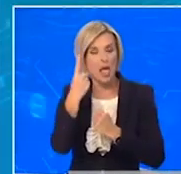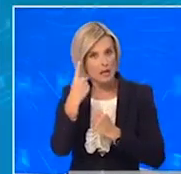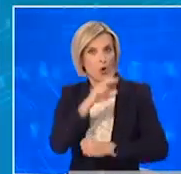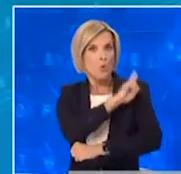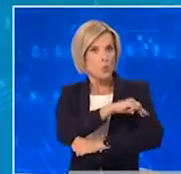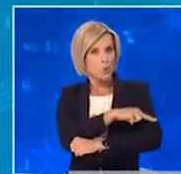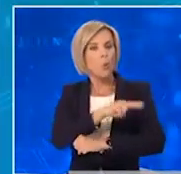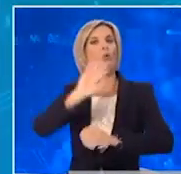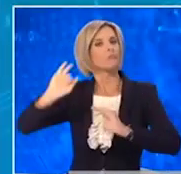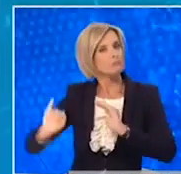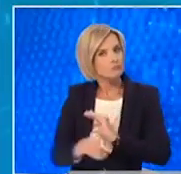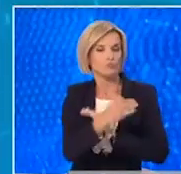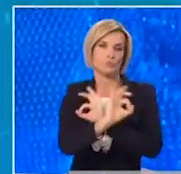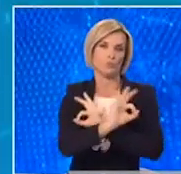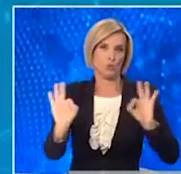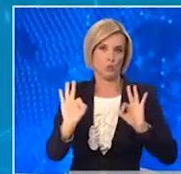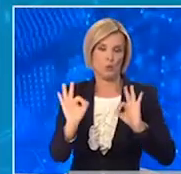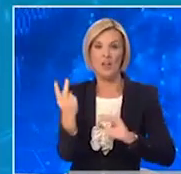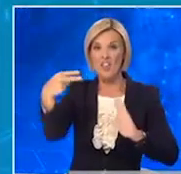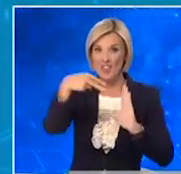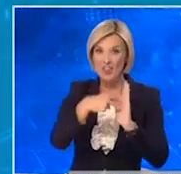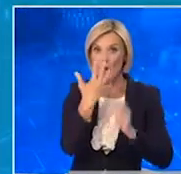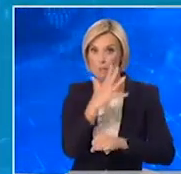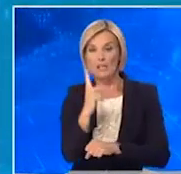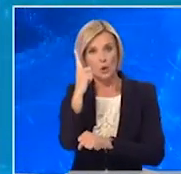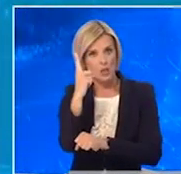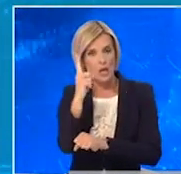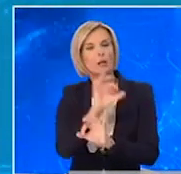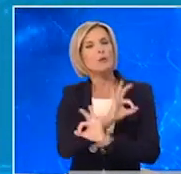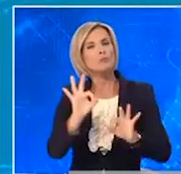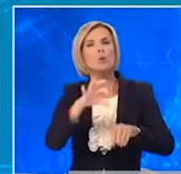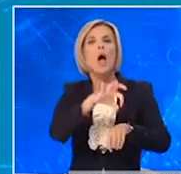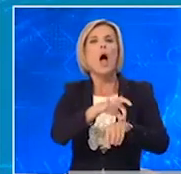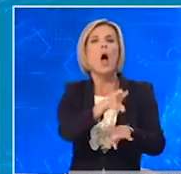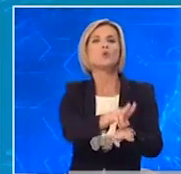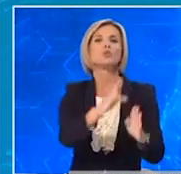νοσοκομεία, 2.501 ανάρρωσαν κατοίκων, ενώ